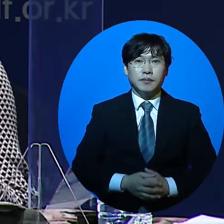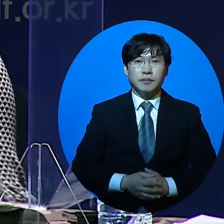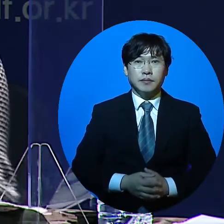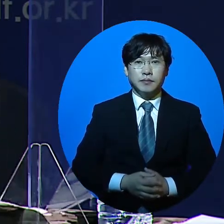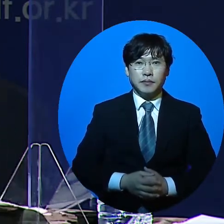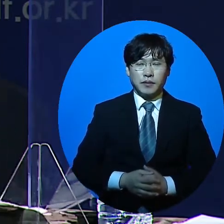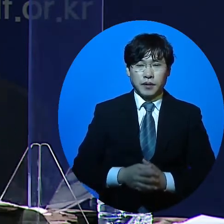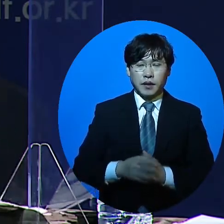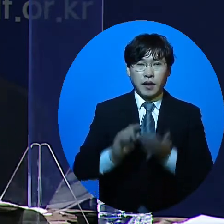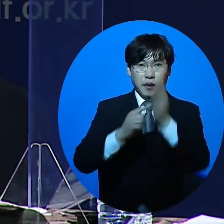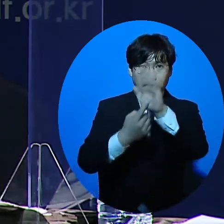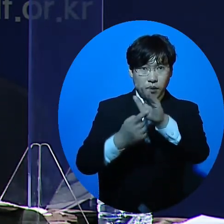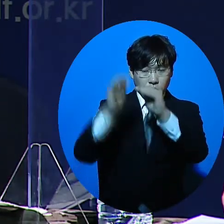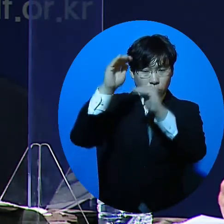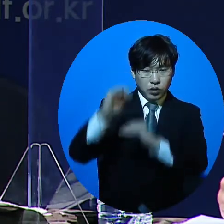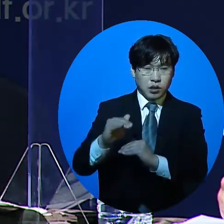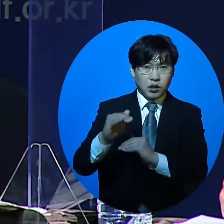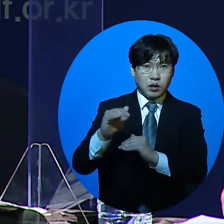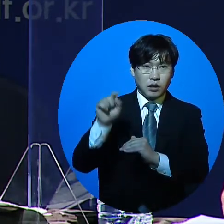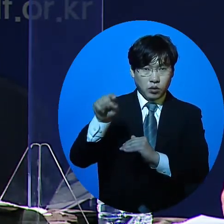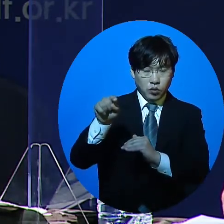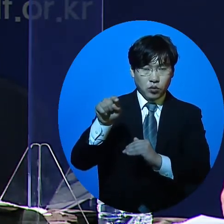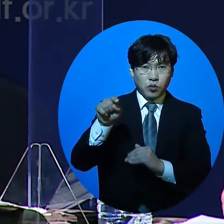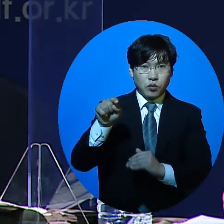그 발제 내용에도 있다시피